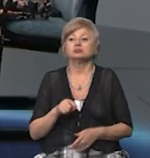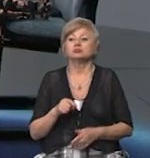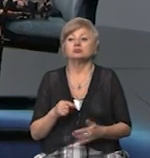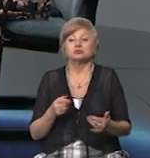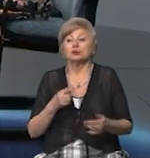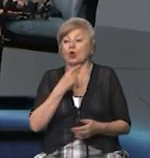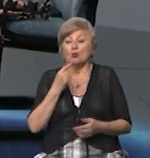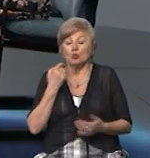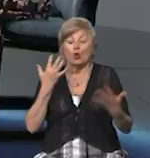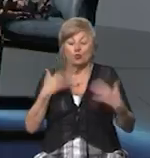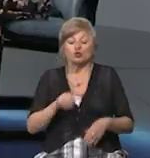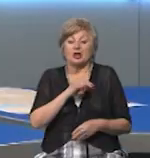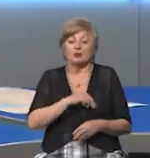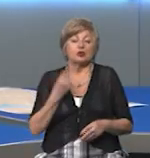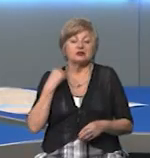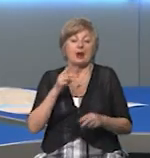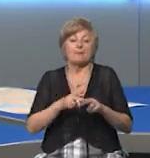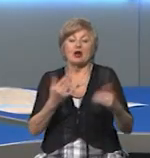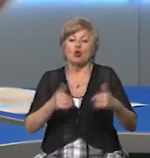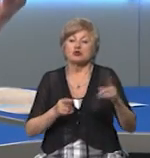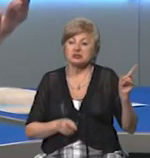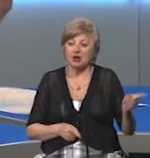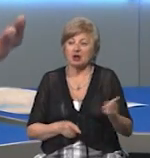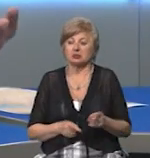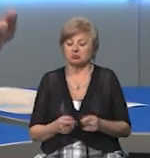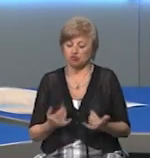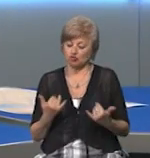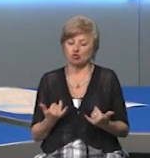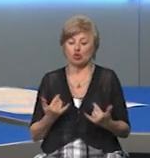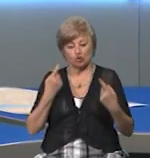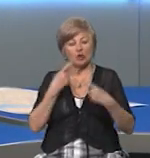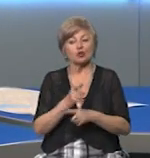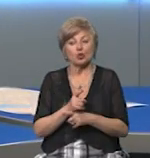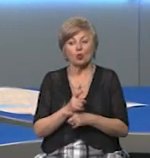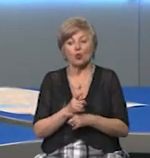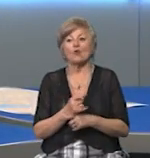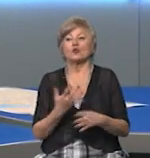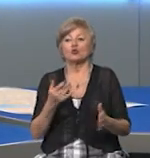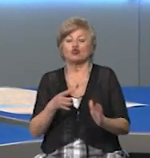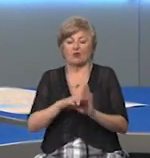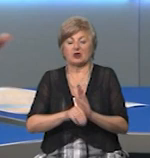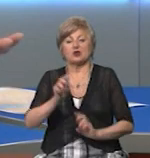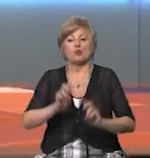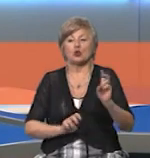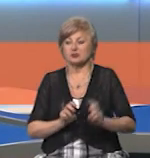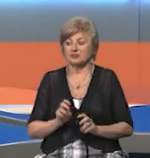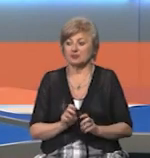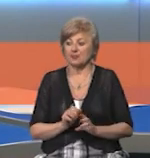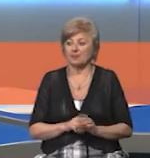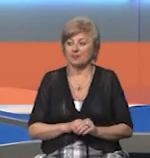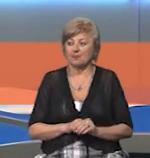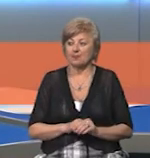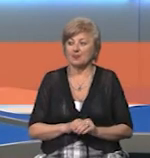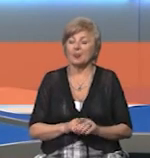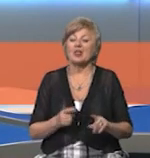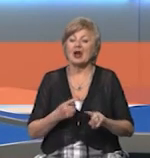технологіях, багато з них працювали на Запоріжсталі, там досить сучасні технології, впроваджені вже у виробництві. І дають результати.